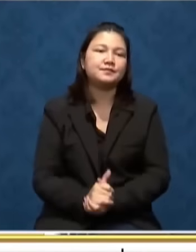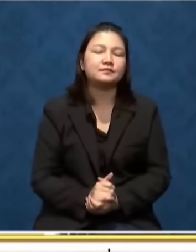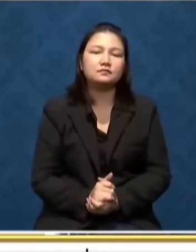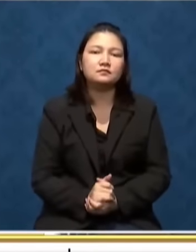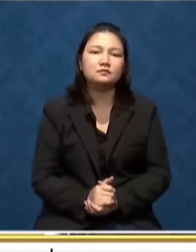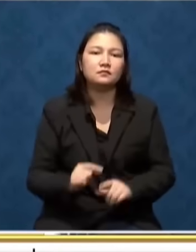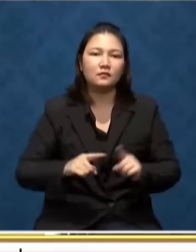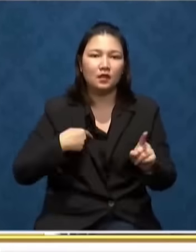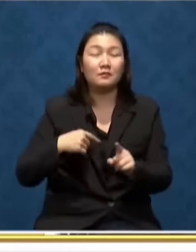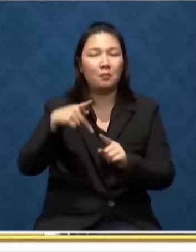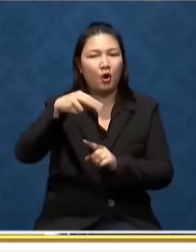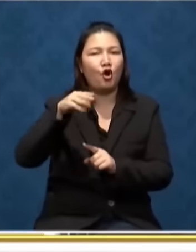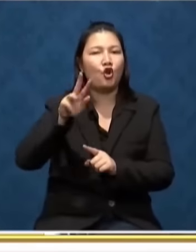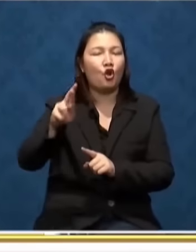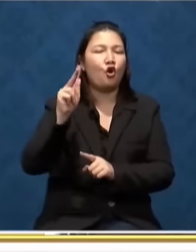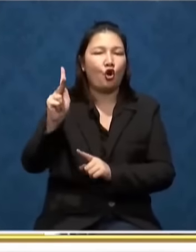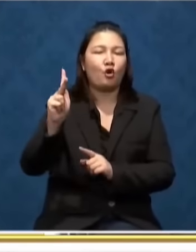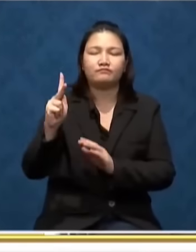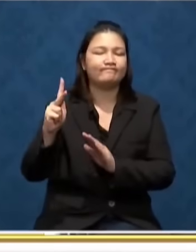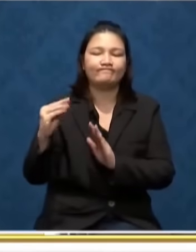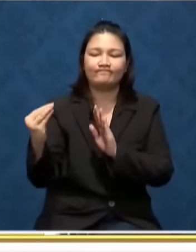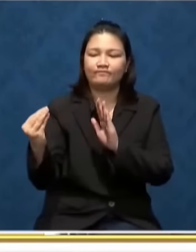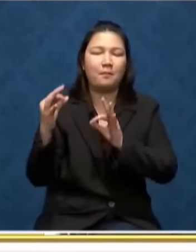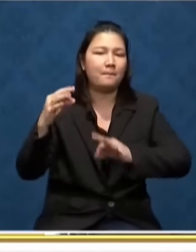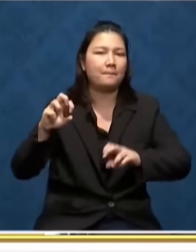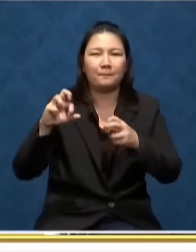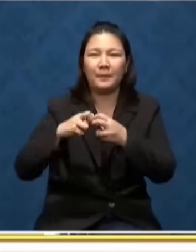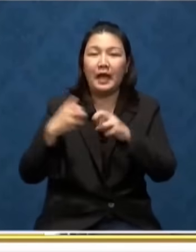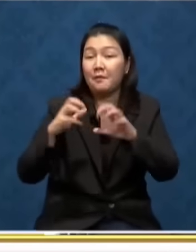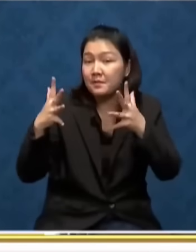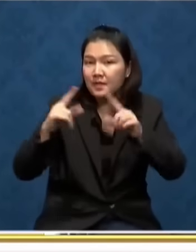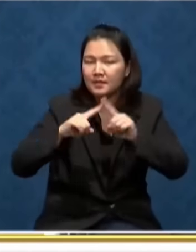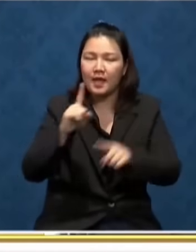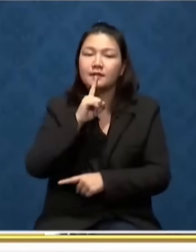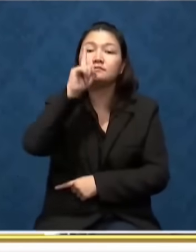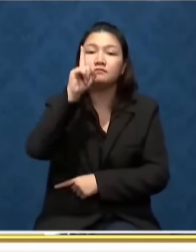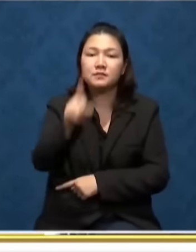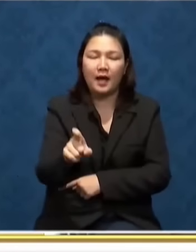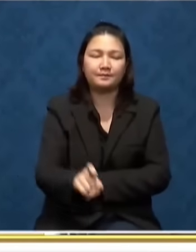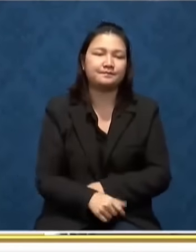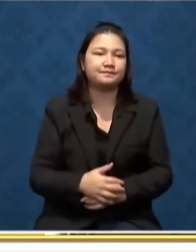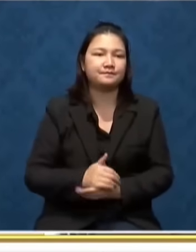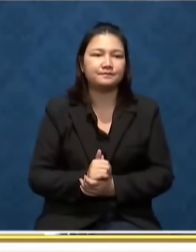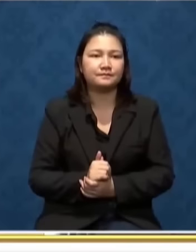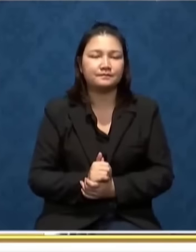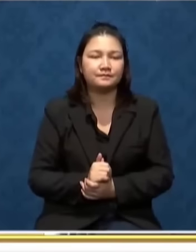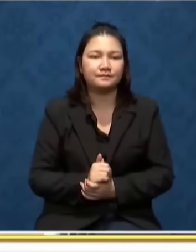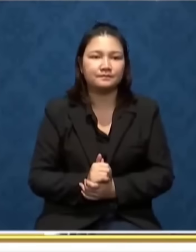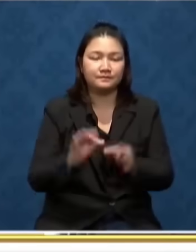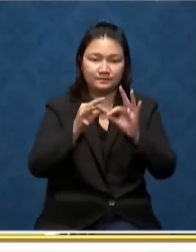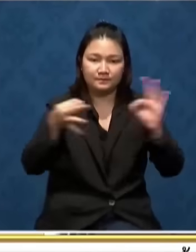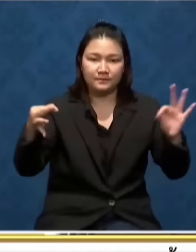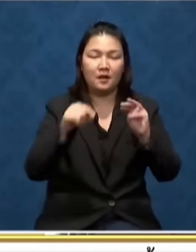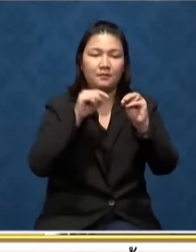คำถามแค่นี้ครับว่าในมาตราที่ 4มาตราที่ 6หรือมาตราที่ 6วรรค 3ก็ดีก็ระบุไว้อย่างนี้ครับ